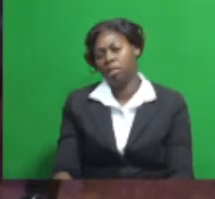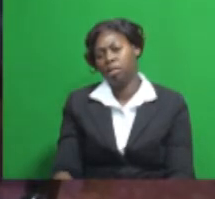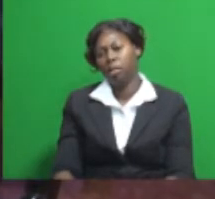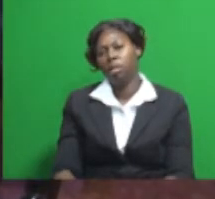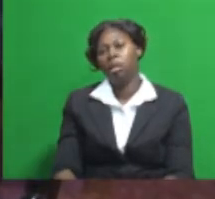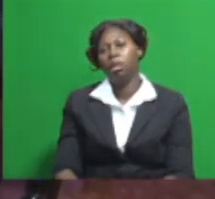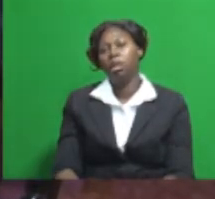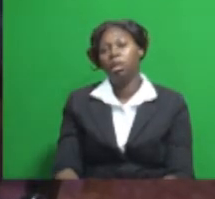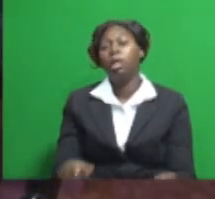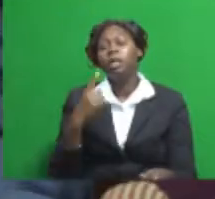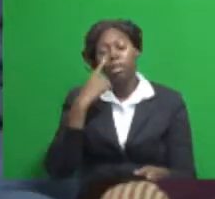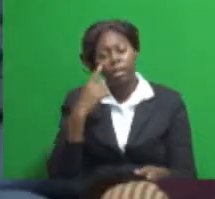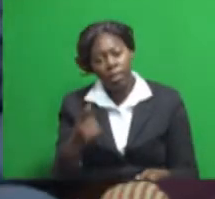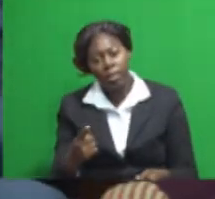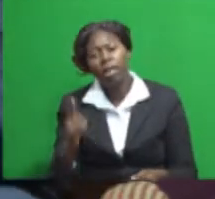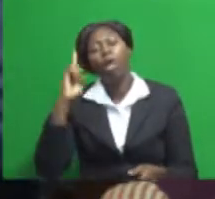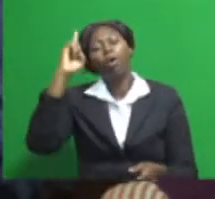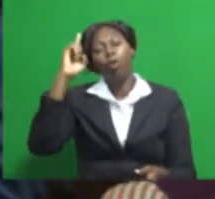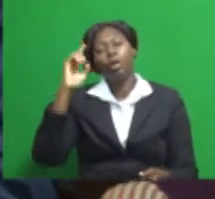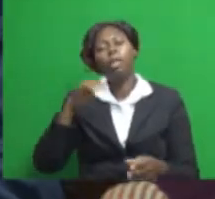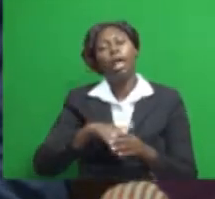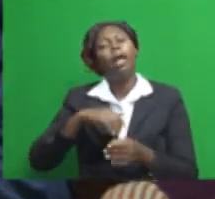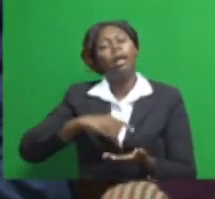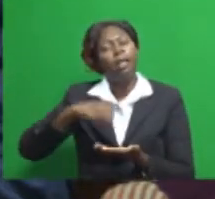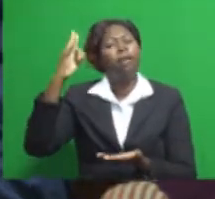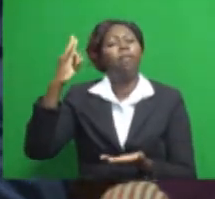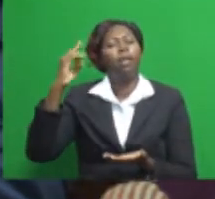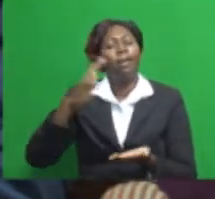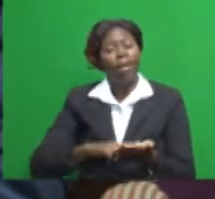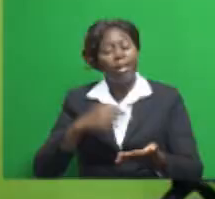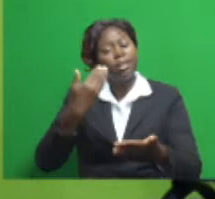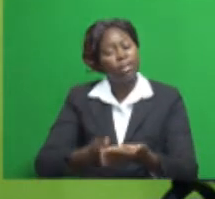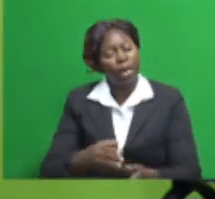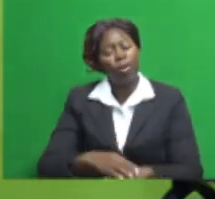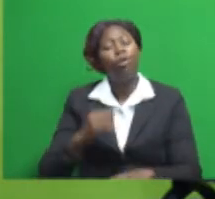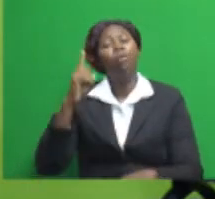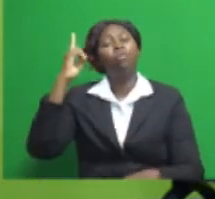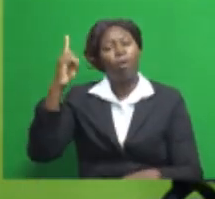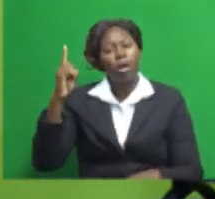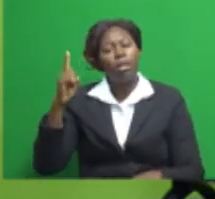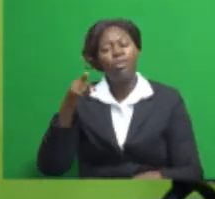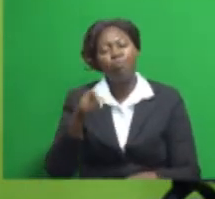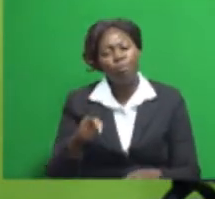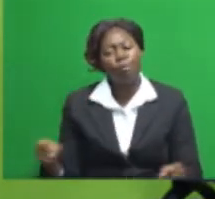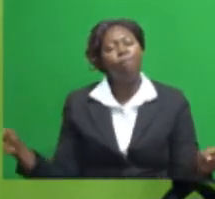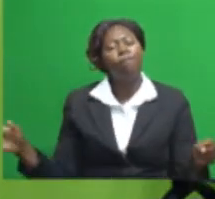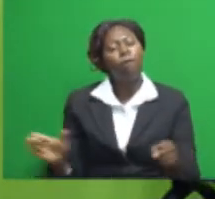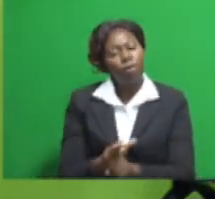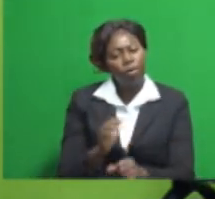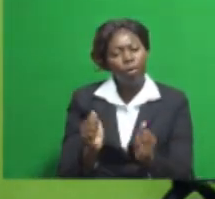Kristu. Yeah. Wakazara nemweya mutsvene. Mwari orega uchifu. Hanzi azere nemweya.